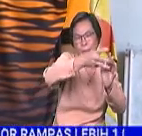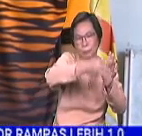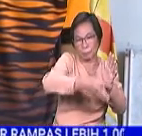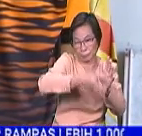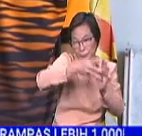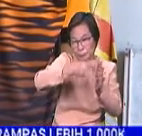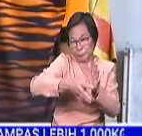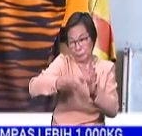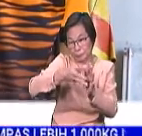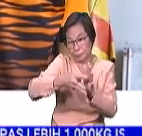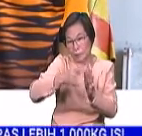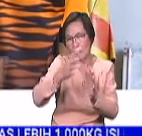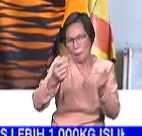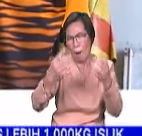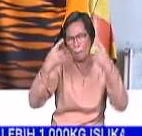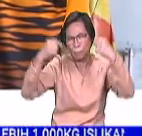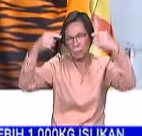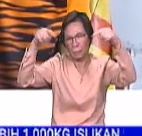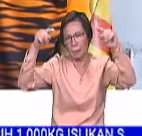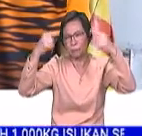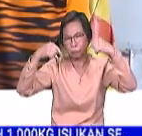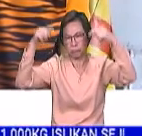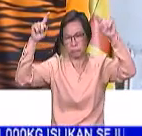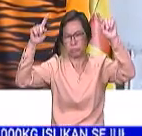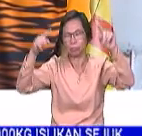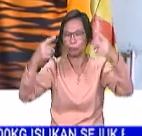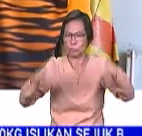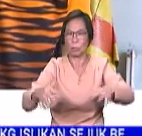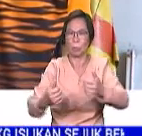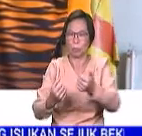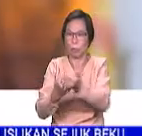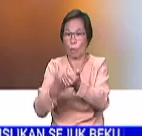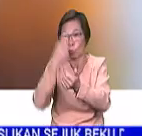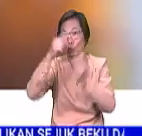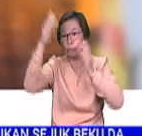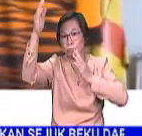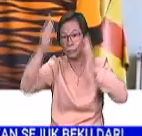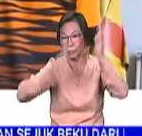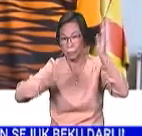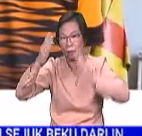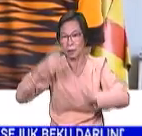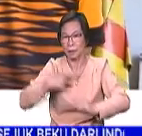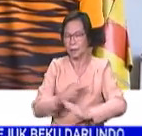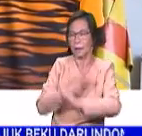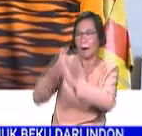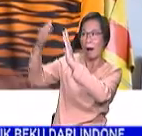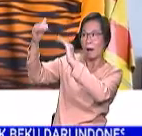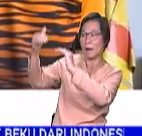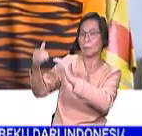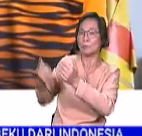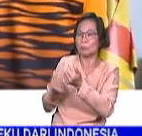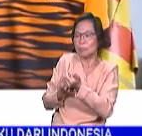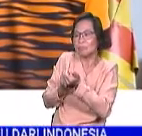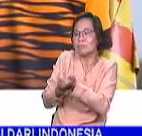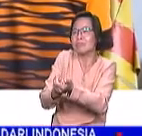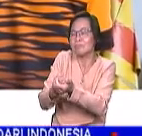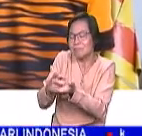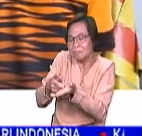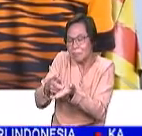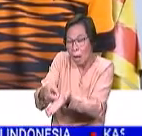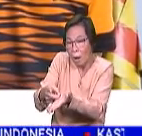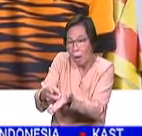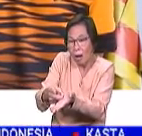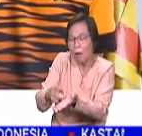Tegal dan banyak pencapaian yang beliau telah sumpah untuk negara jadi kita melakukan dengan sedikit sumbangan yang